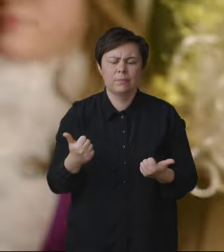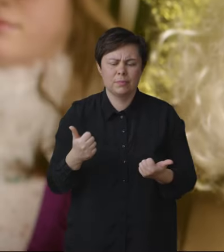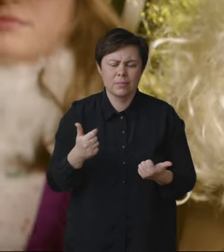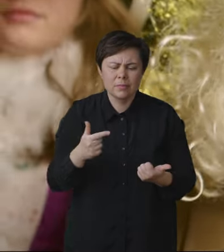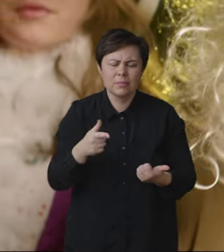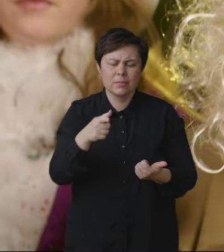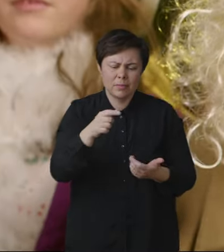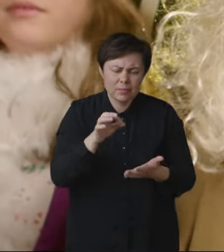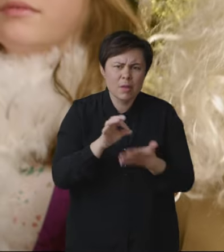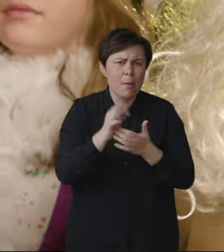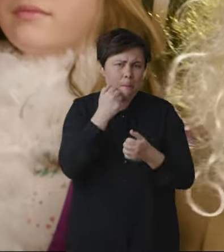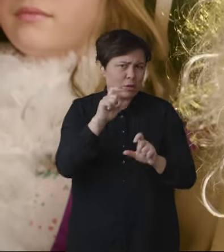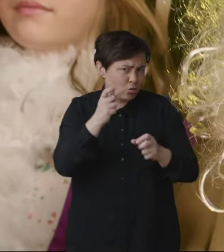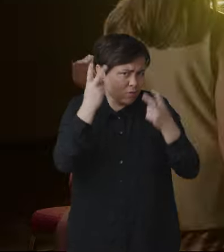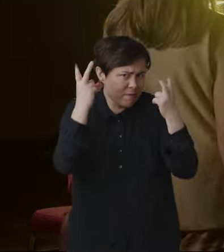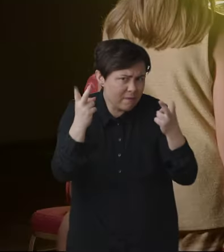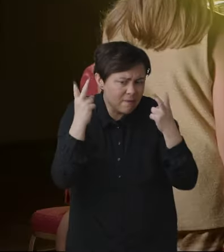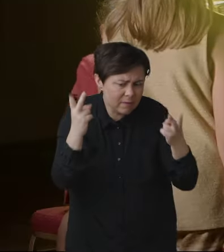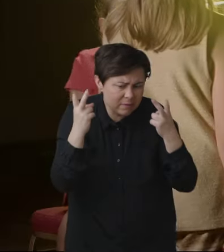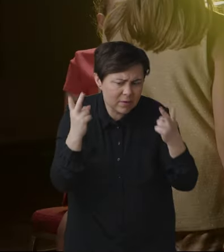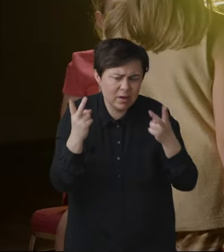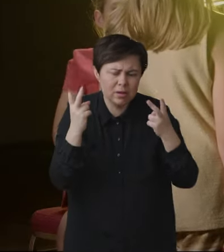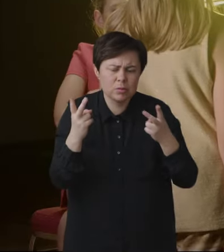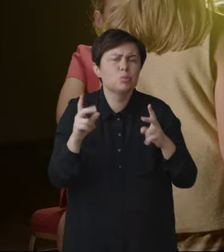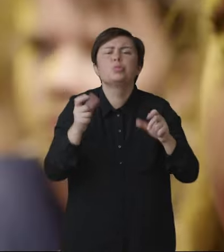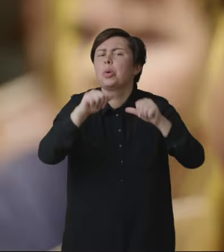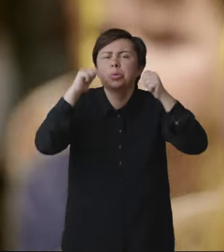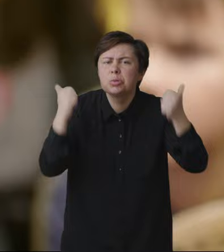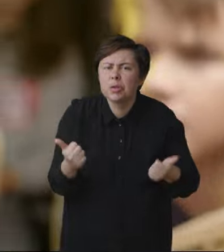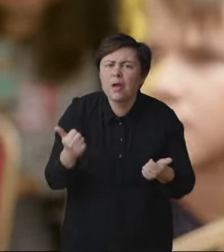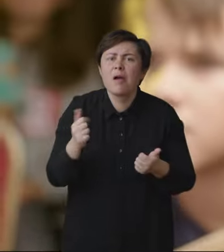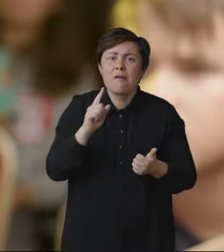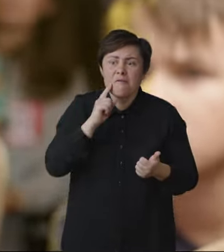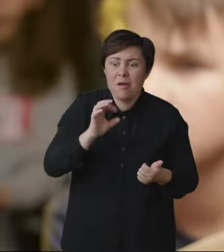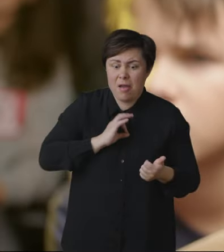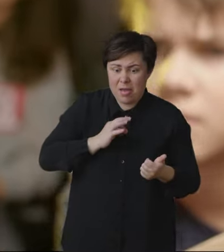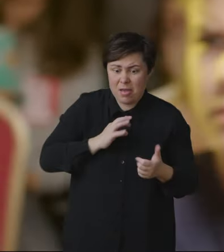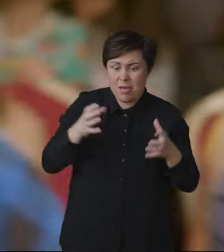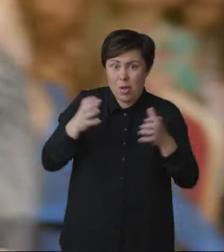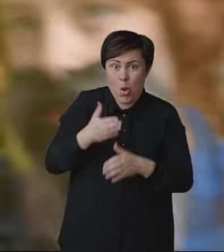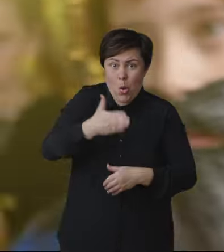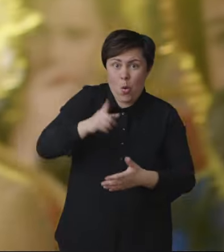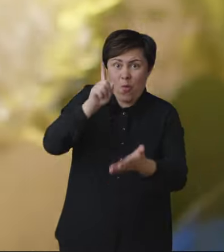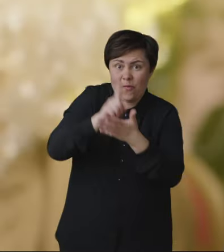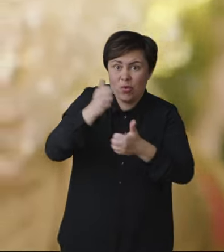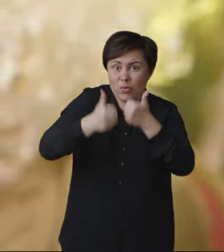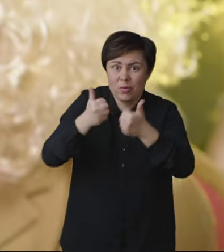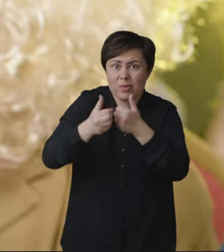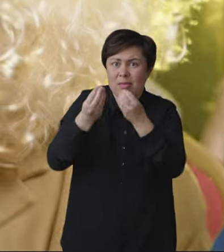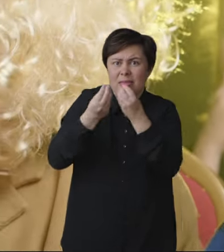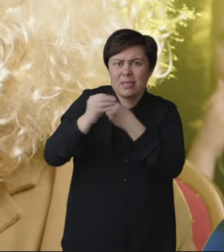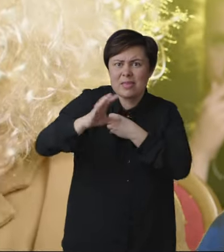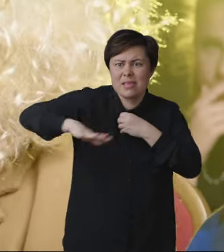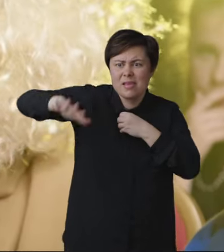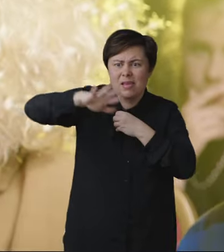coś bardzo ważnego. Oświeć nas. Bo właśnie nasza kolej wygrała konkurs na największą